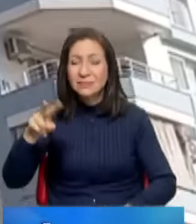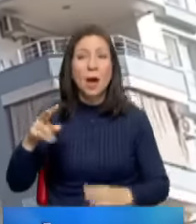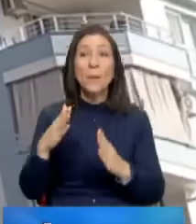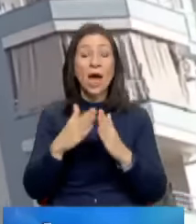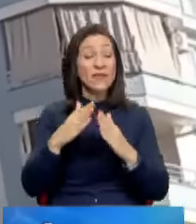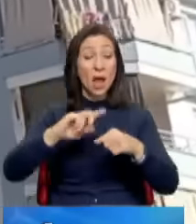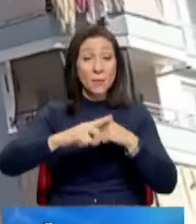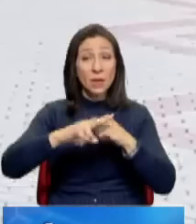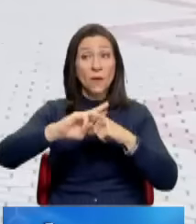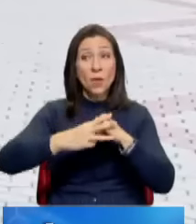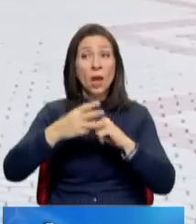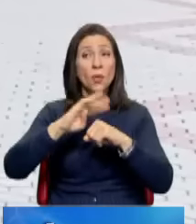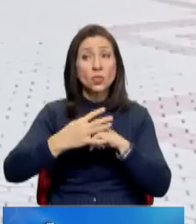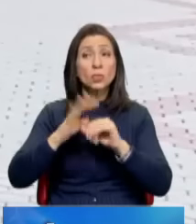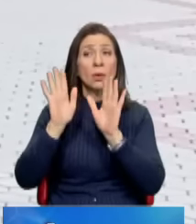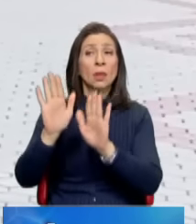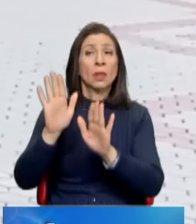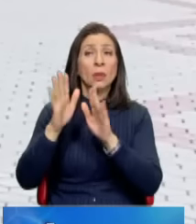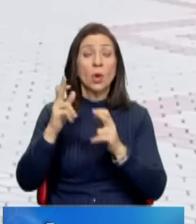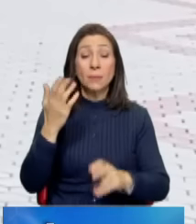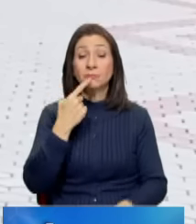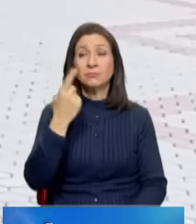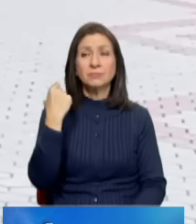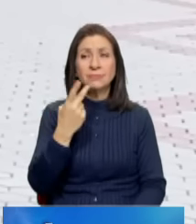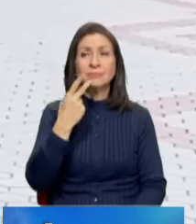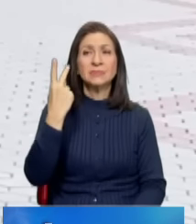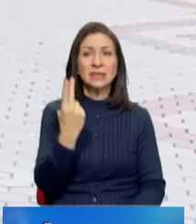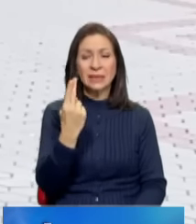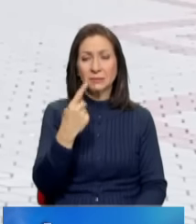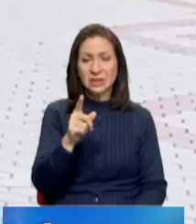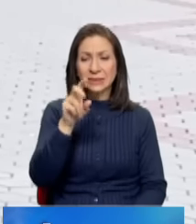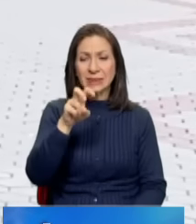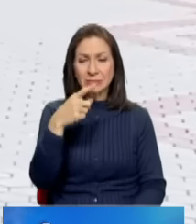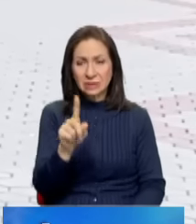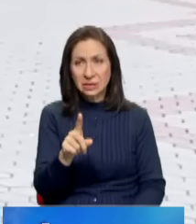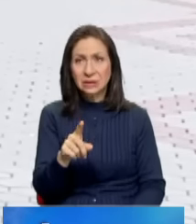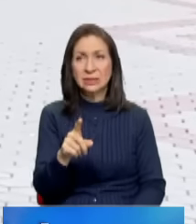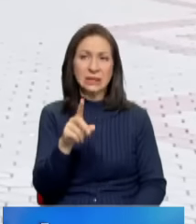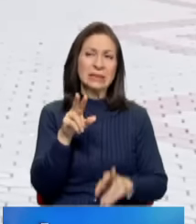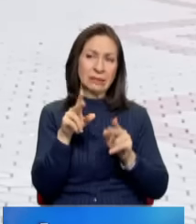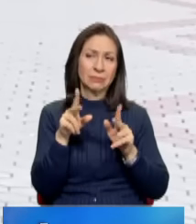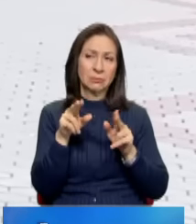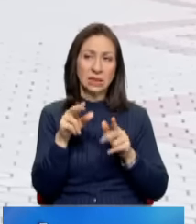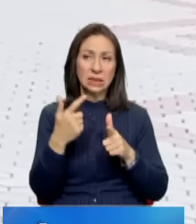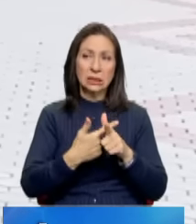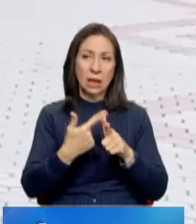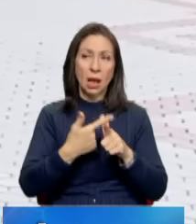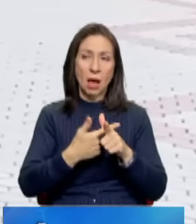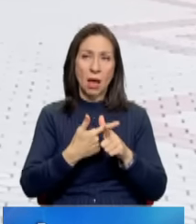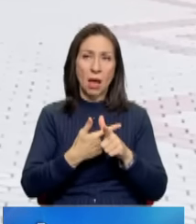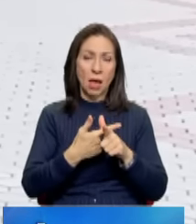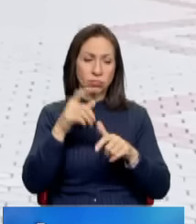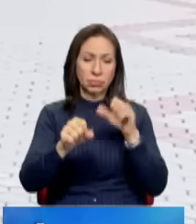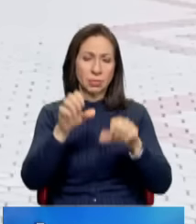evler haftalardır boş. Burada önceki yıllar 7.000 lira, 8.000 TL gibi kiralara